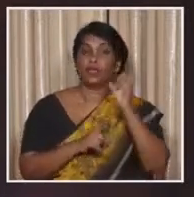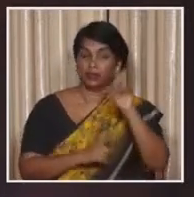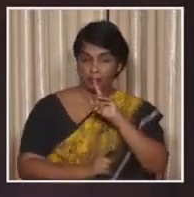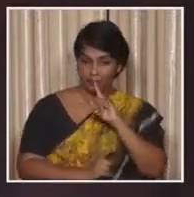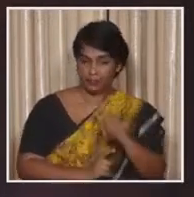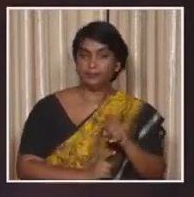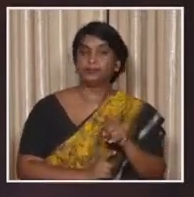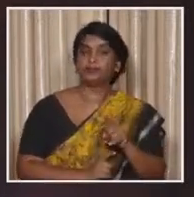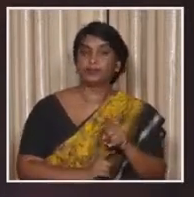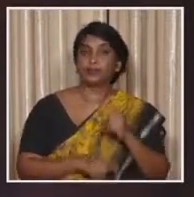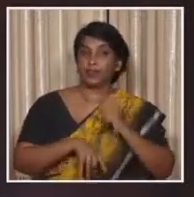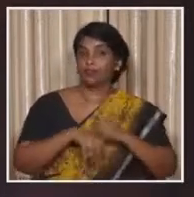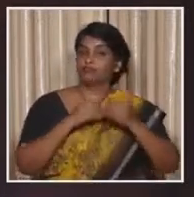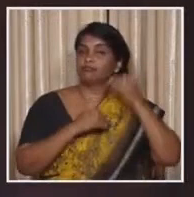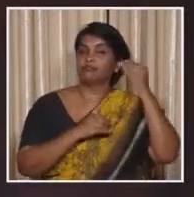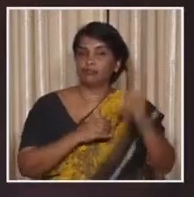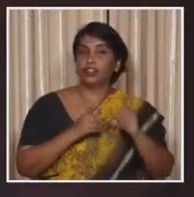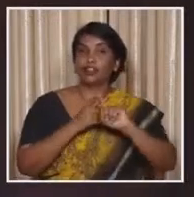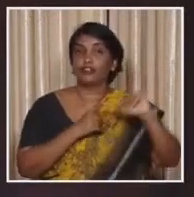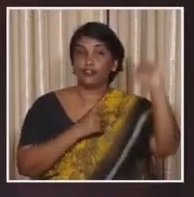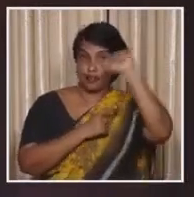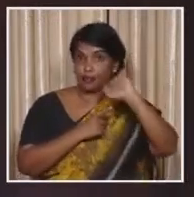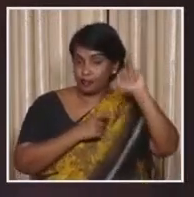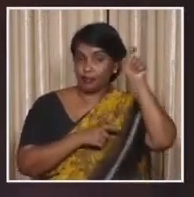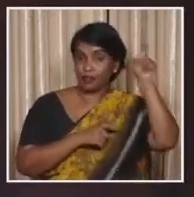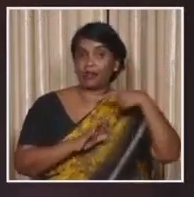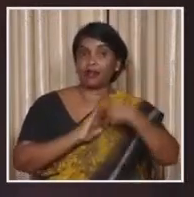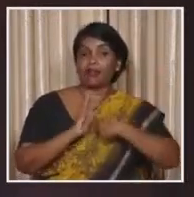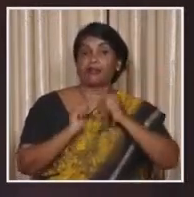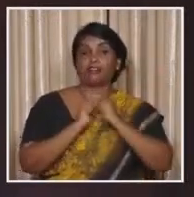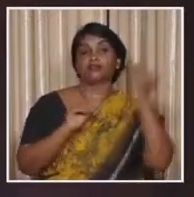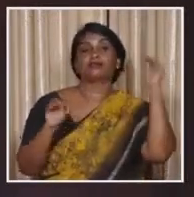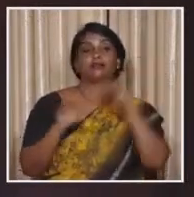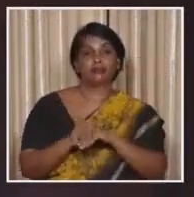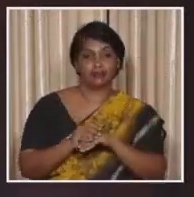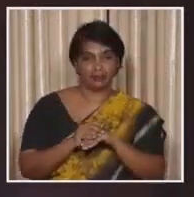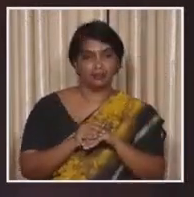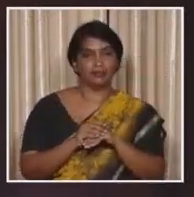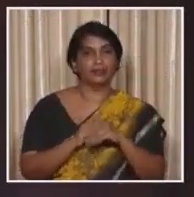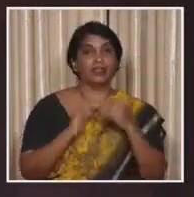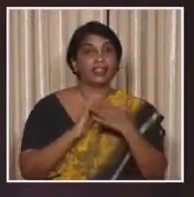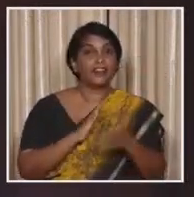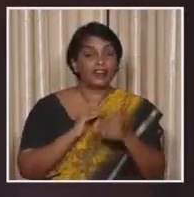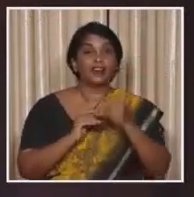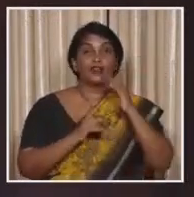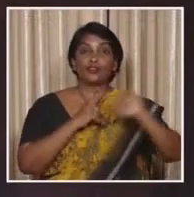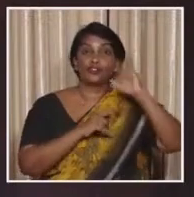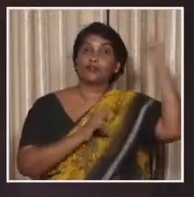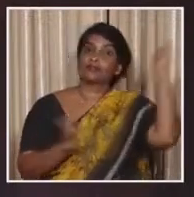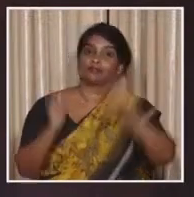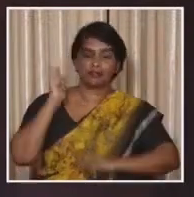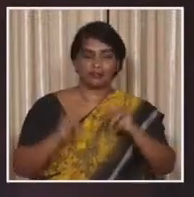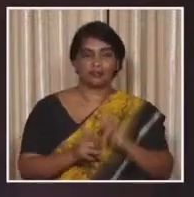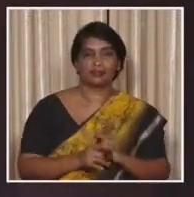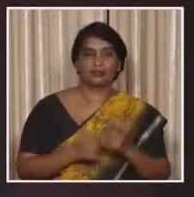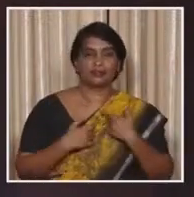කියනවා මේ කාලයක් ඇවිලු යුරෝපයේ අය මෙහෙ වැඩට නෑ. ඒ කියන්නේ මේ ගෘහ සේවිකාවන් විදියට එන තත්ත්වයක්